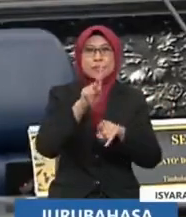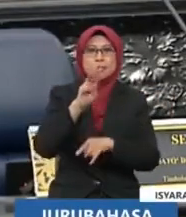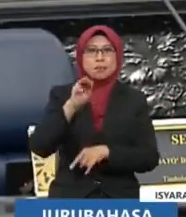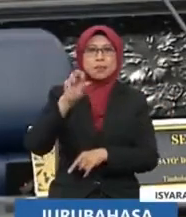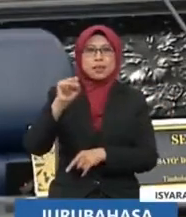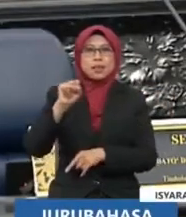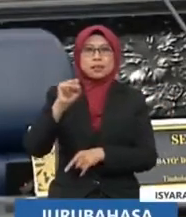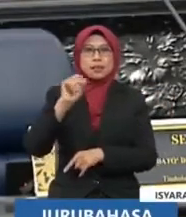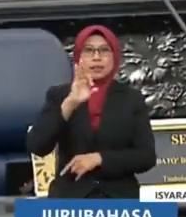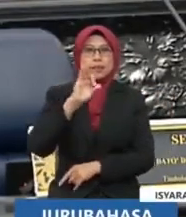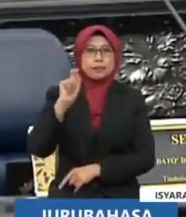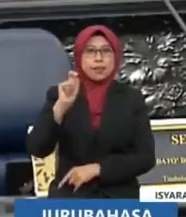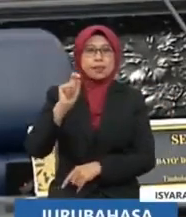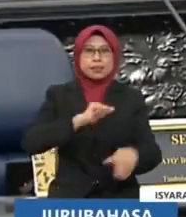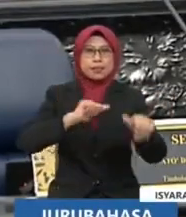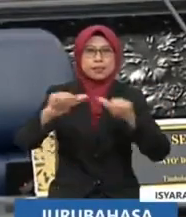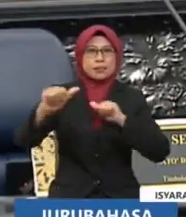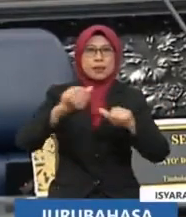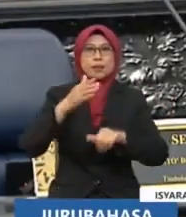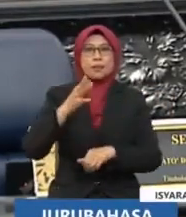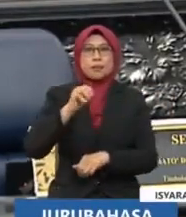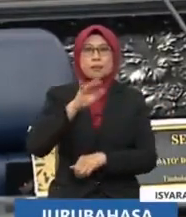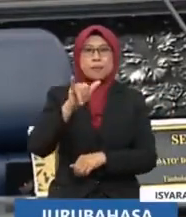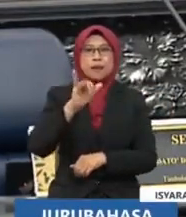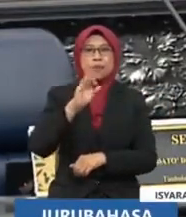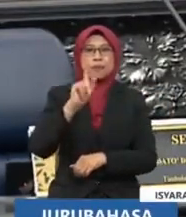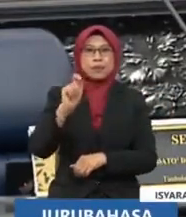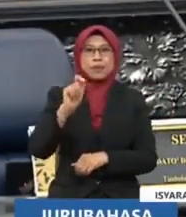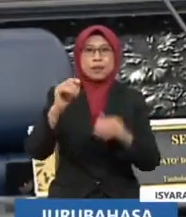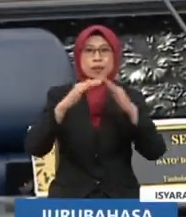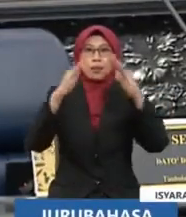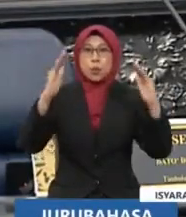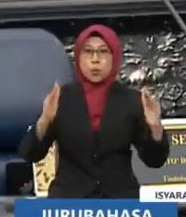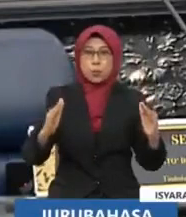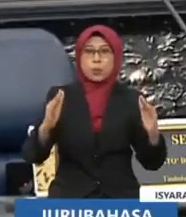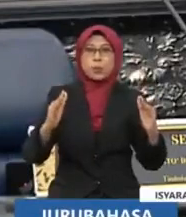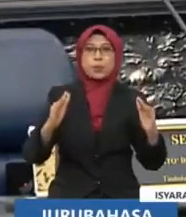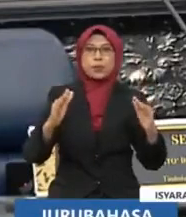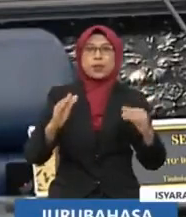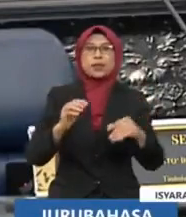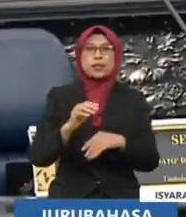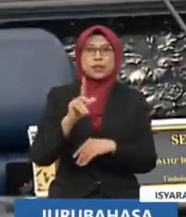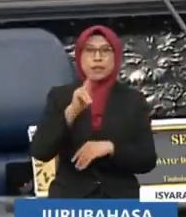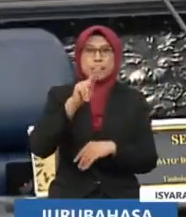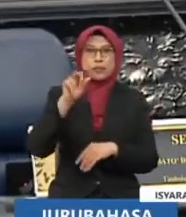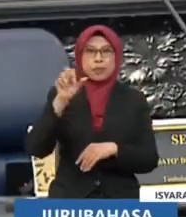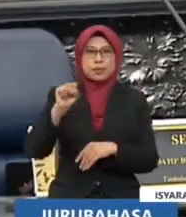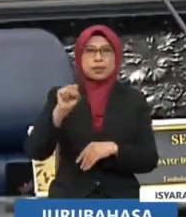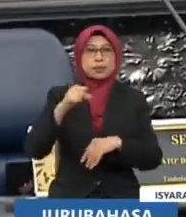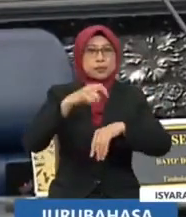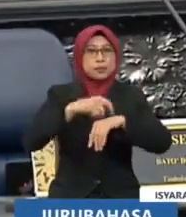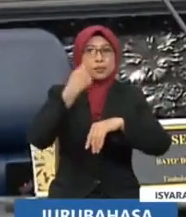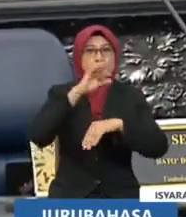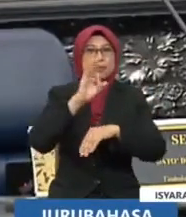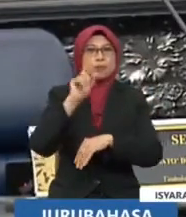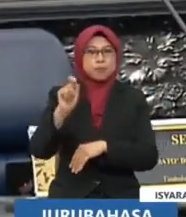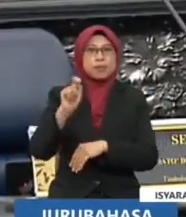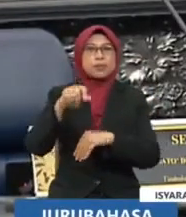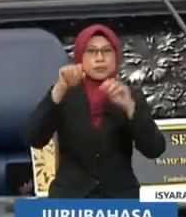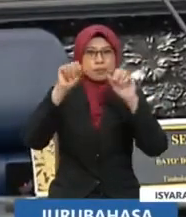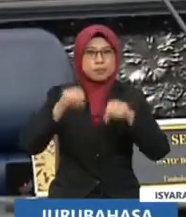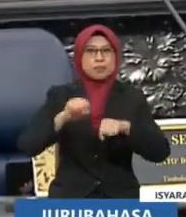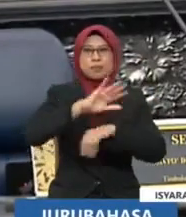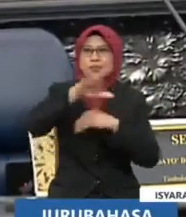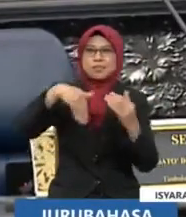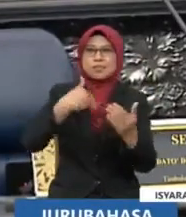KBS Fit dan Aktif, My Fit at Home, KBS Time to Fit yang boleh disertai oleh